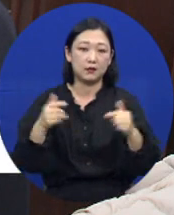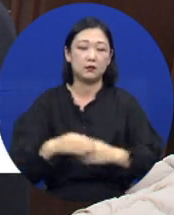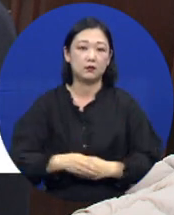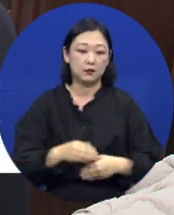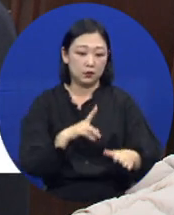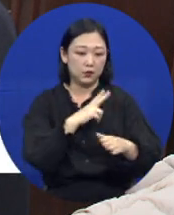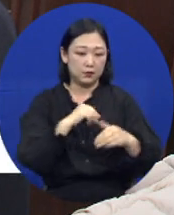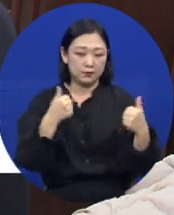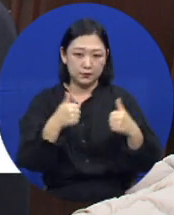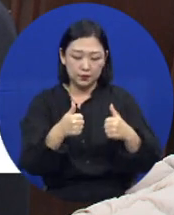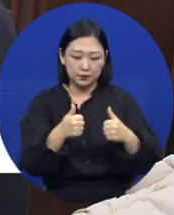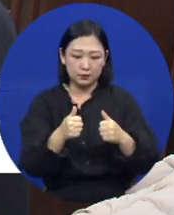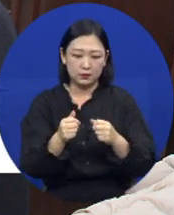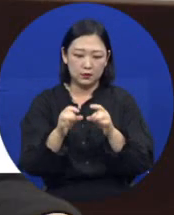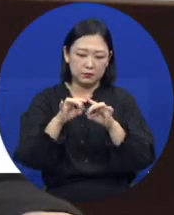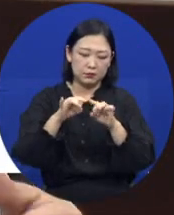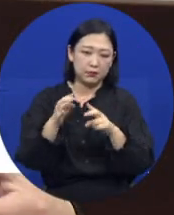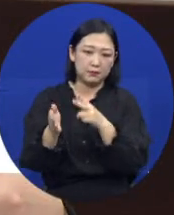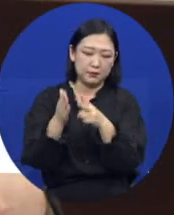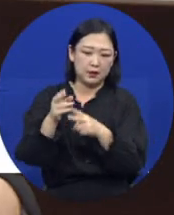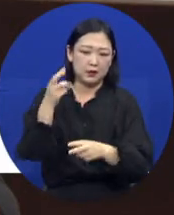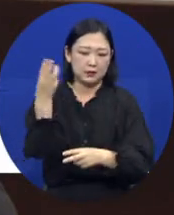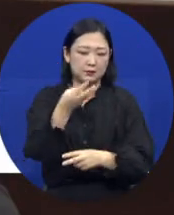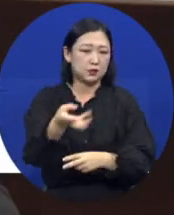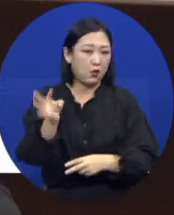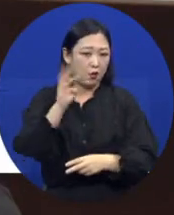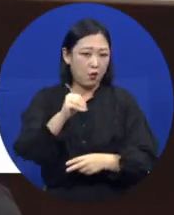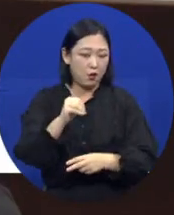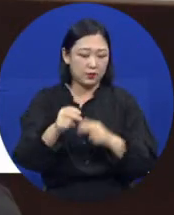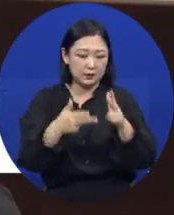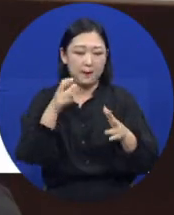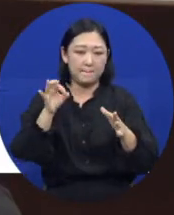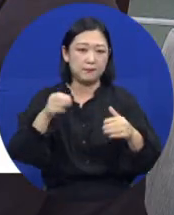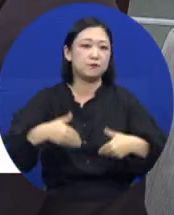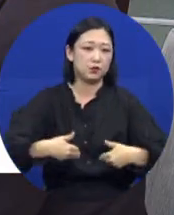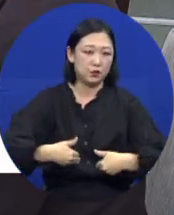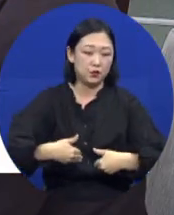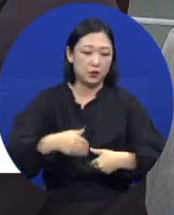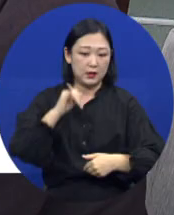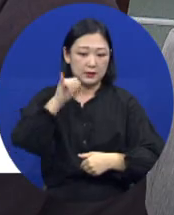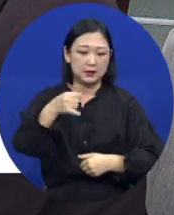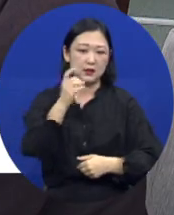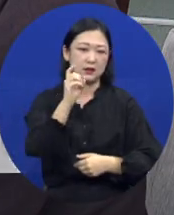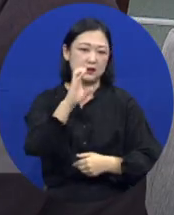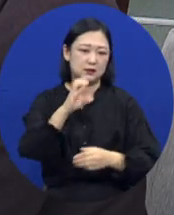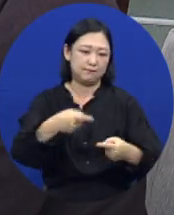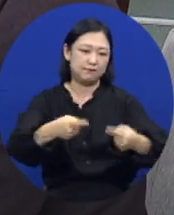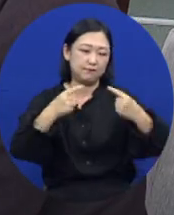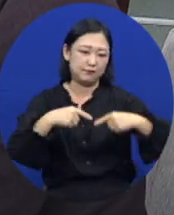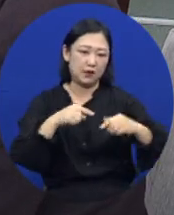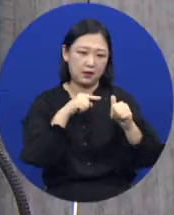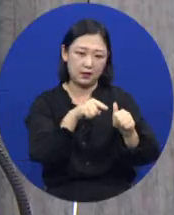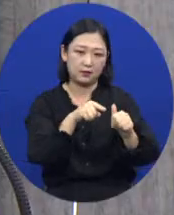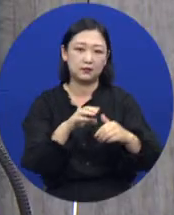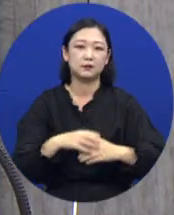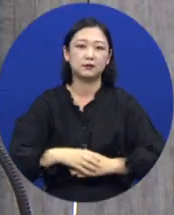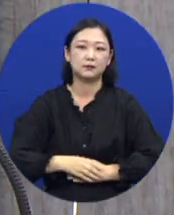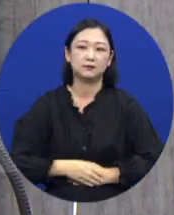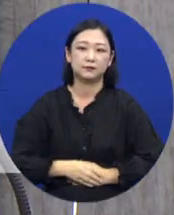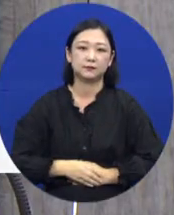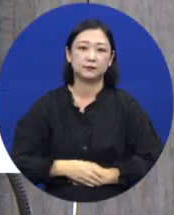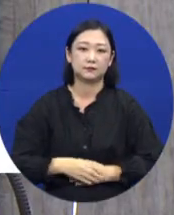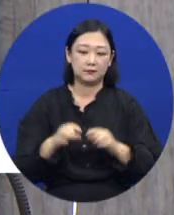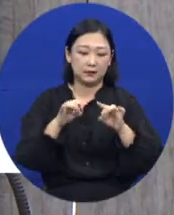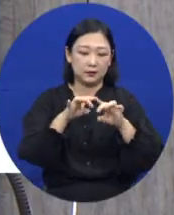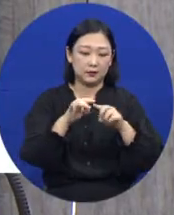본 의원들은 트램 도입 에는 3000억원 째의 사업비가 드는 만큼 jdc 가 참여해야 한다고 지적했습니다 그램을